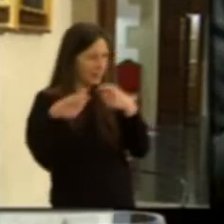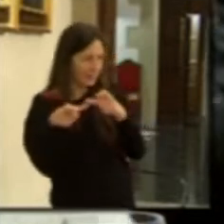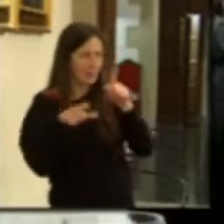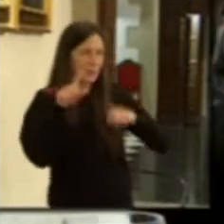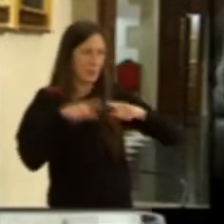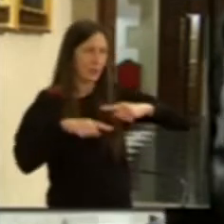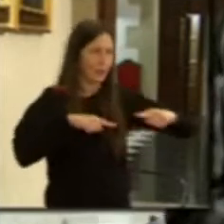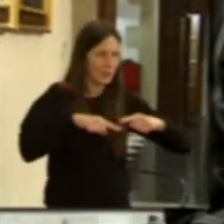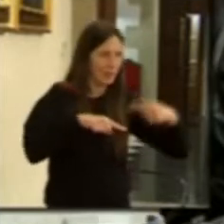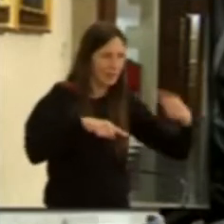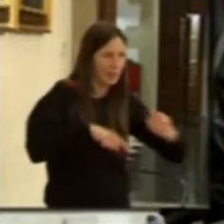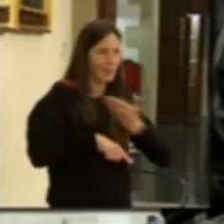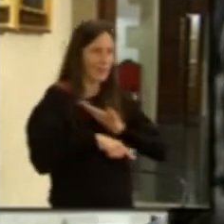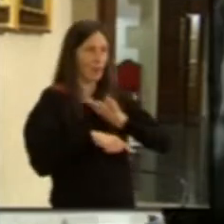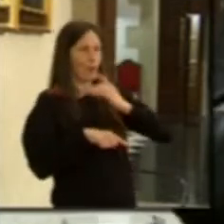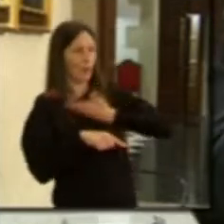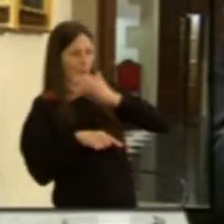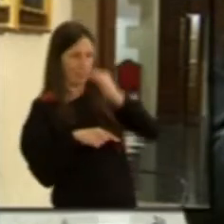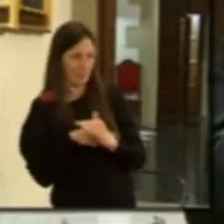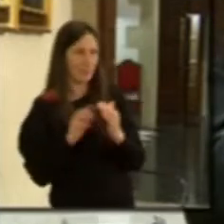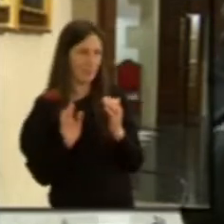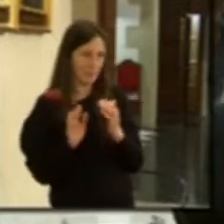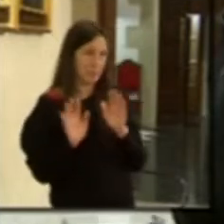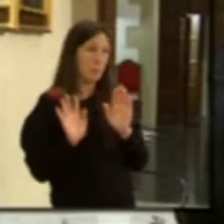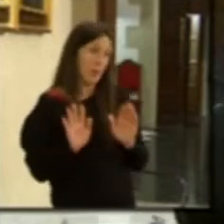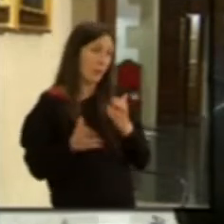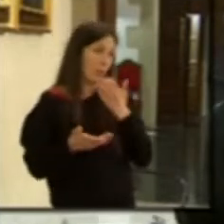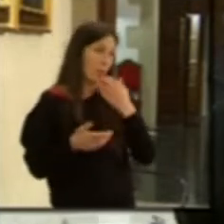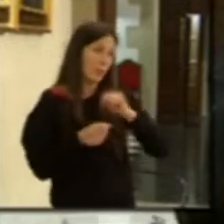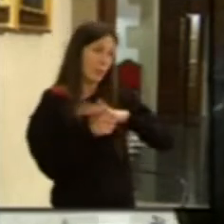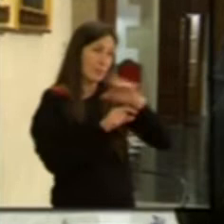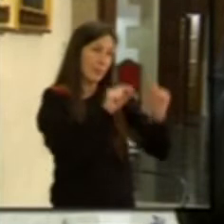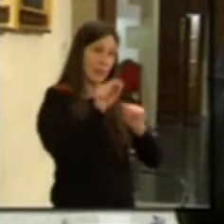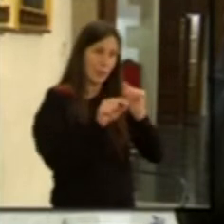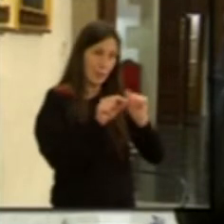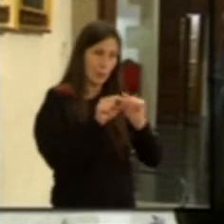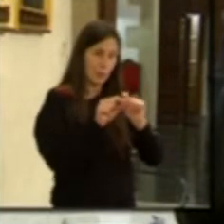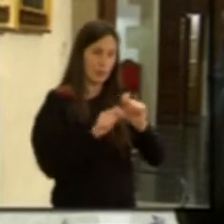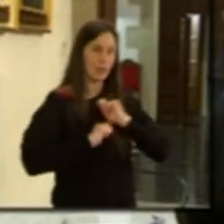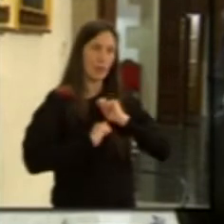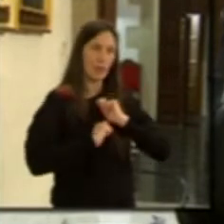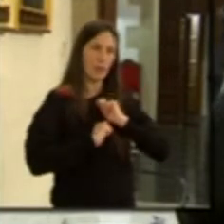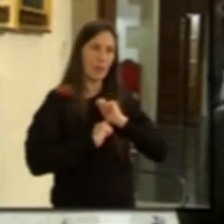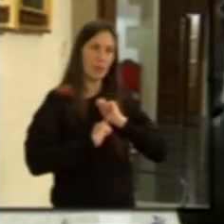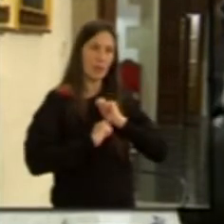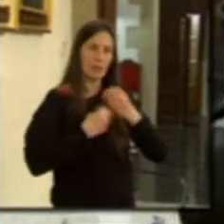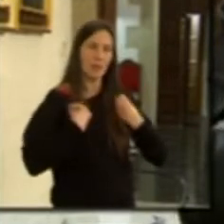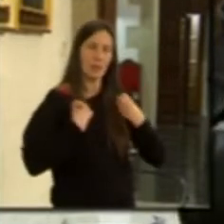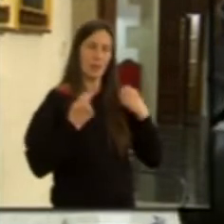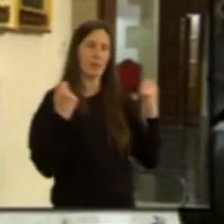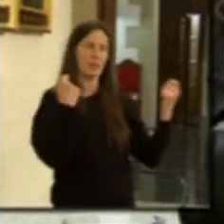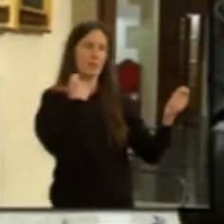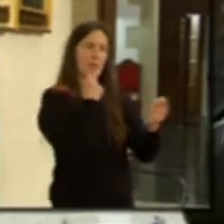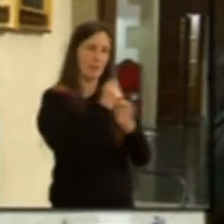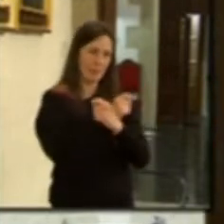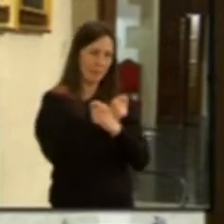faci, les ciutats l'efecte és diferent. El que està clar és que aquest virus ha canviat la forma en la que vivim a la